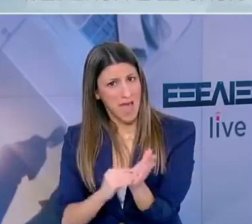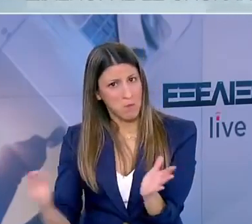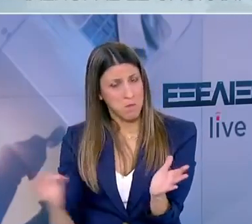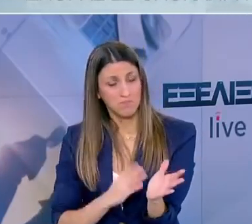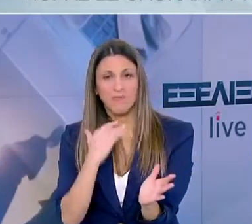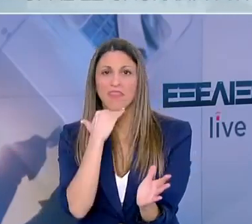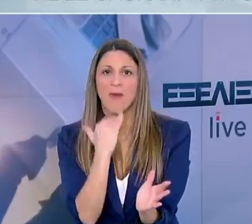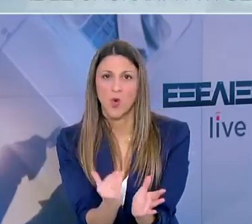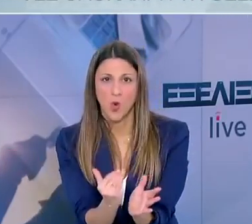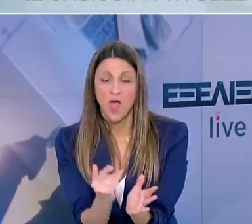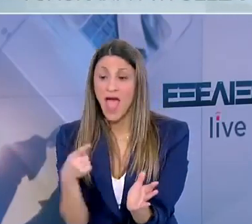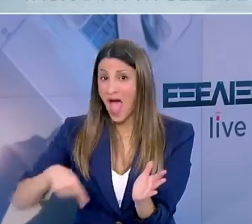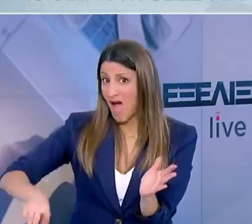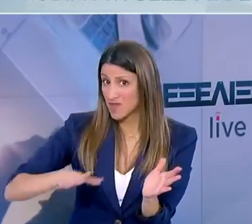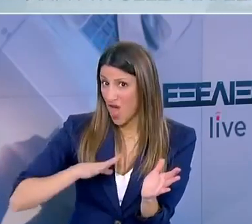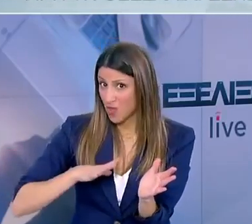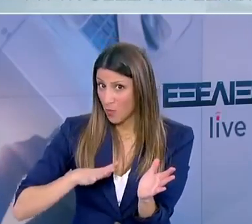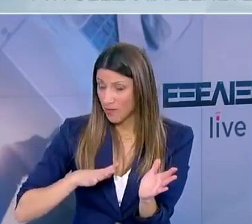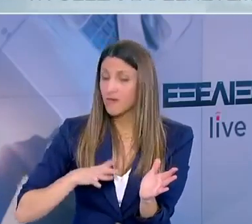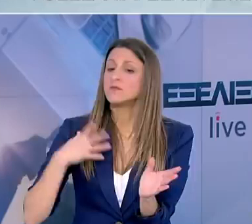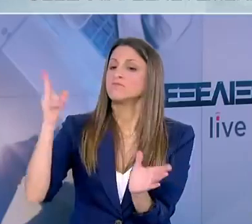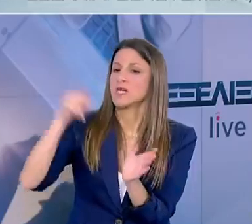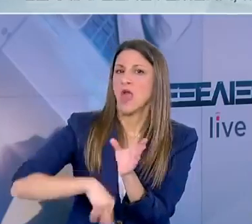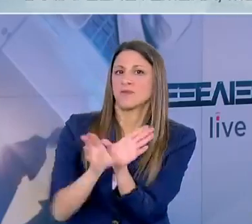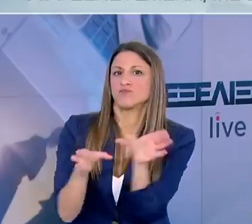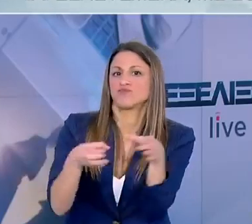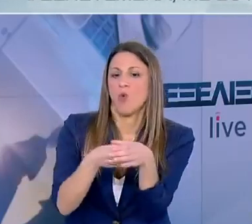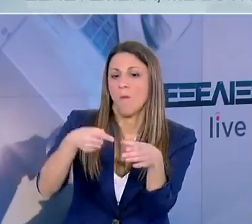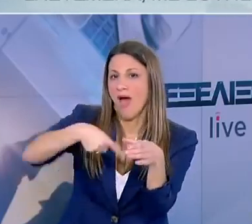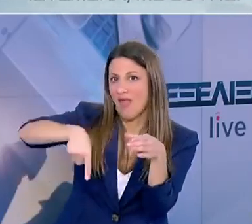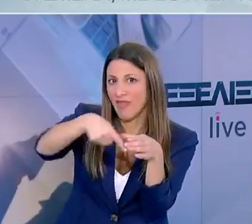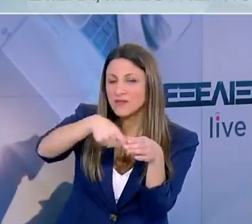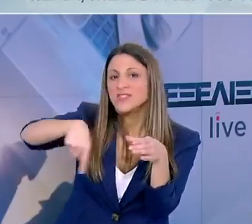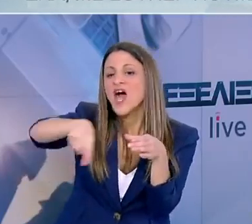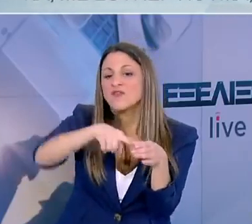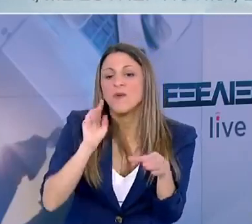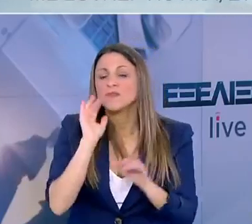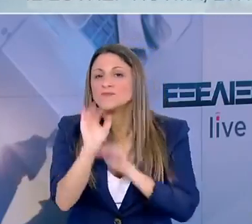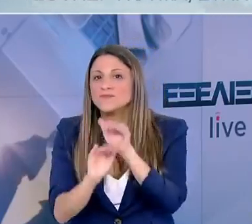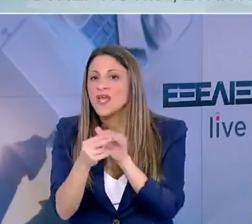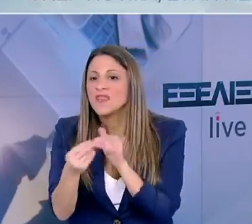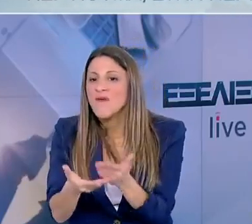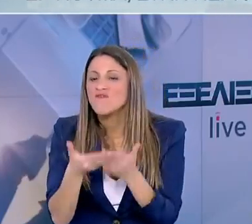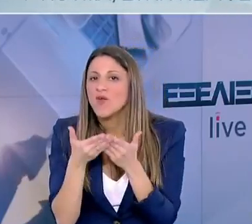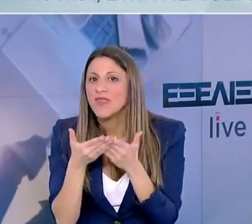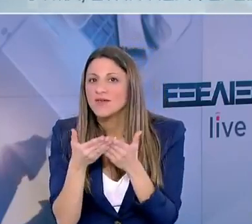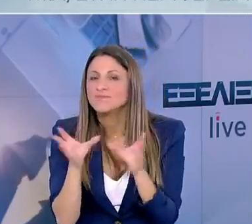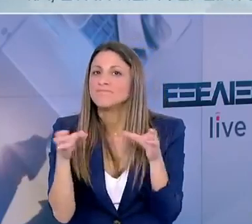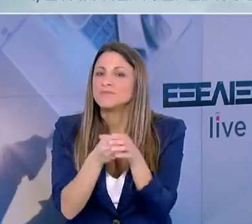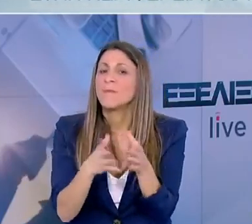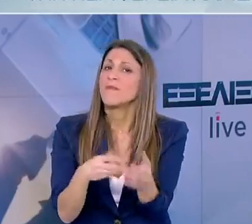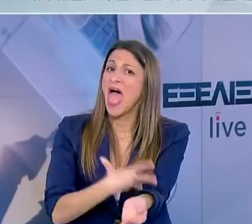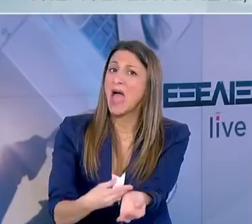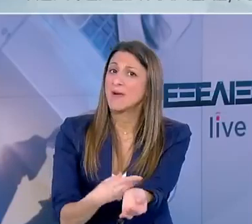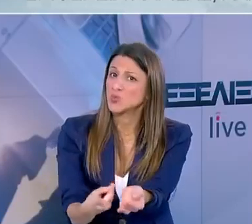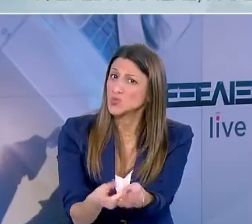σαν επιτροπή στα χέρια μας από την υποεπιτροπή του Πανεπιστημίου Αθηνών. Φυσικά και θέλουμε κάθε όπλο στη φαρέτρα μας.